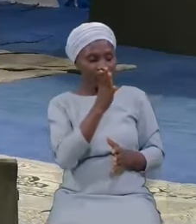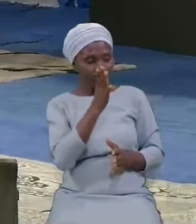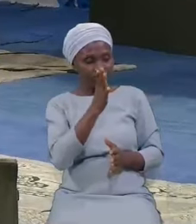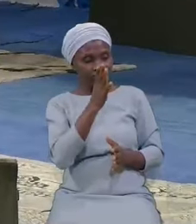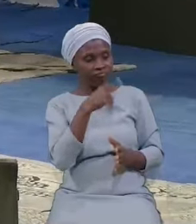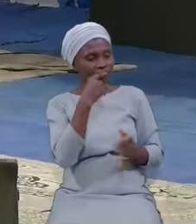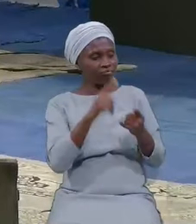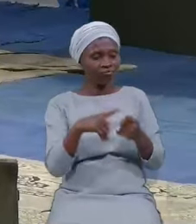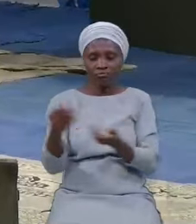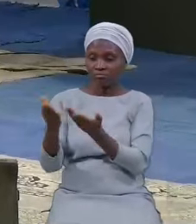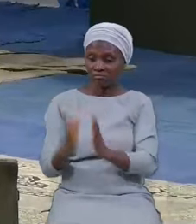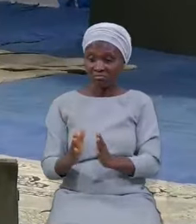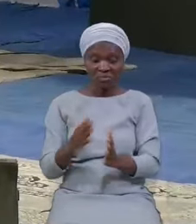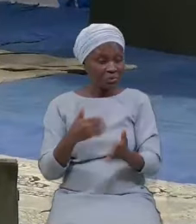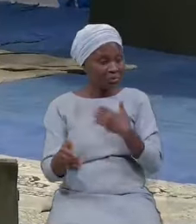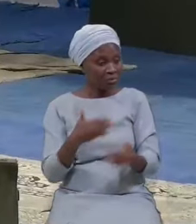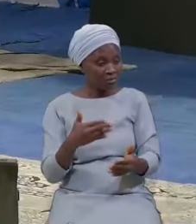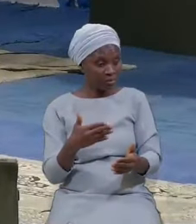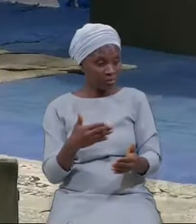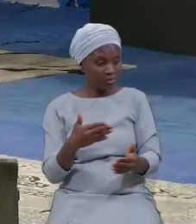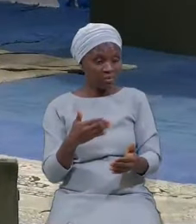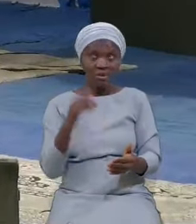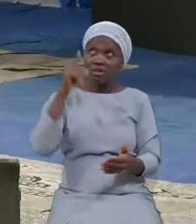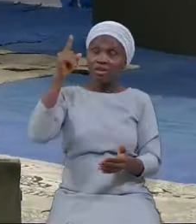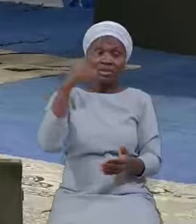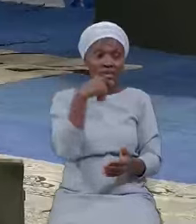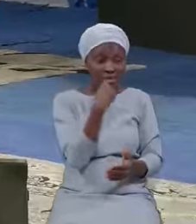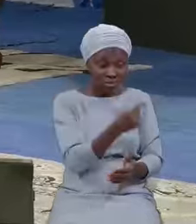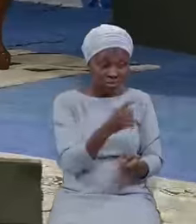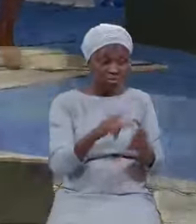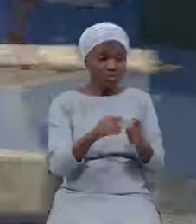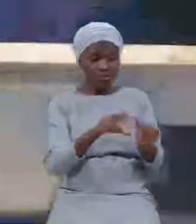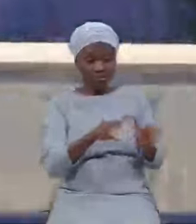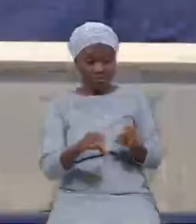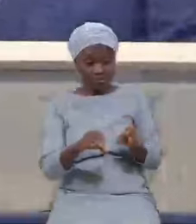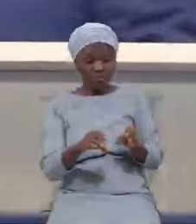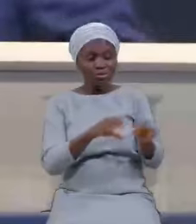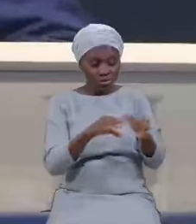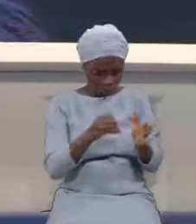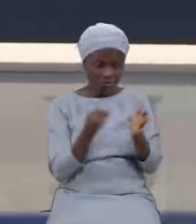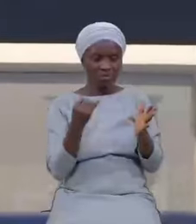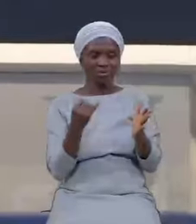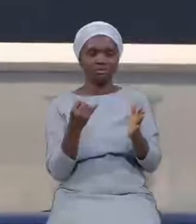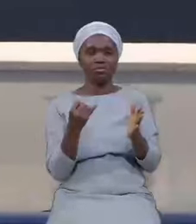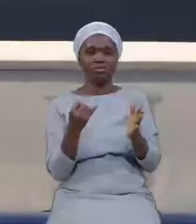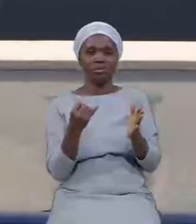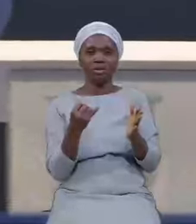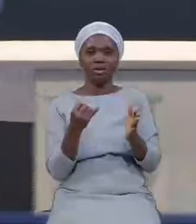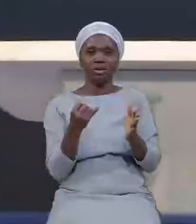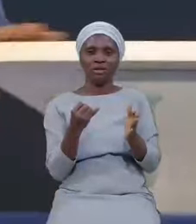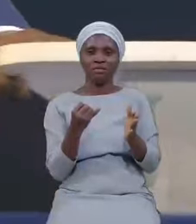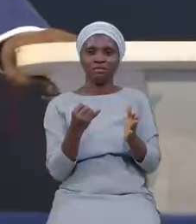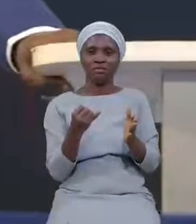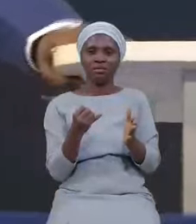Faites ce qu'il vous dira. » Christ était sur le point